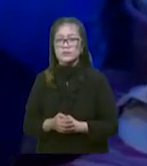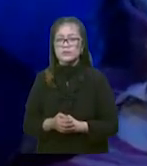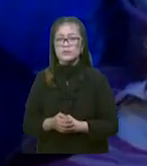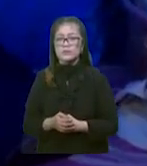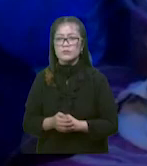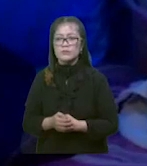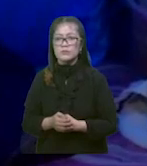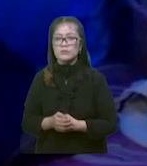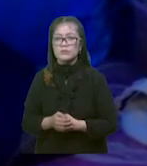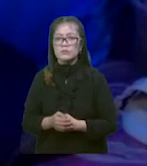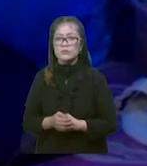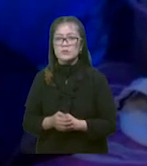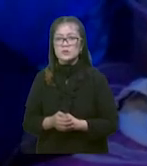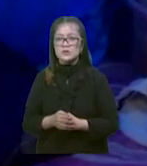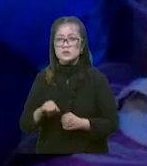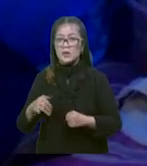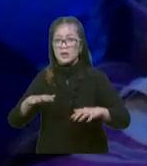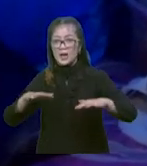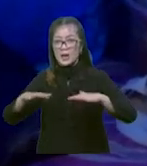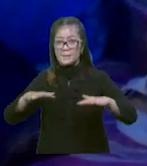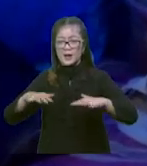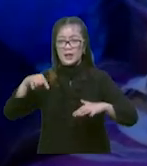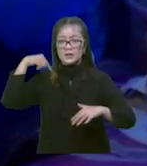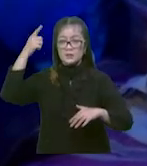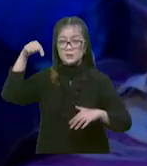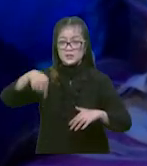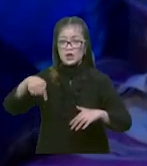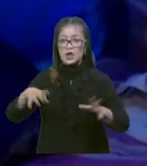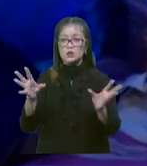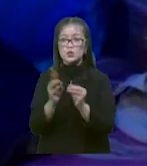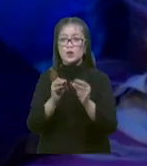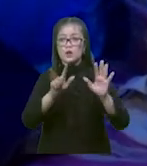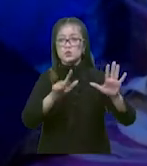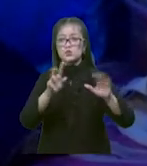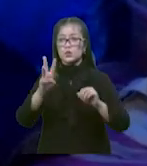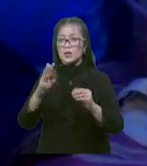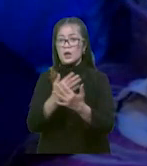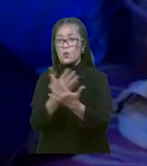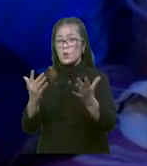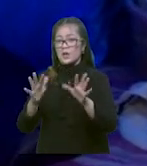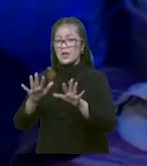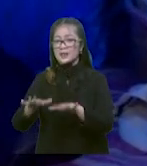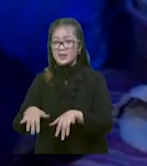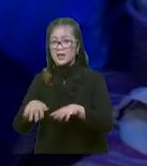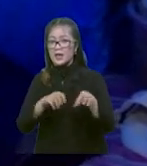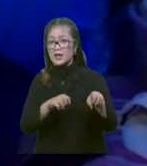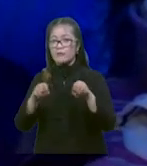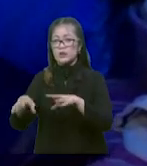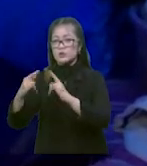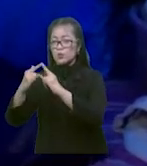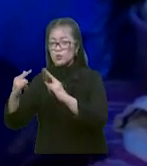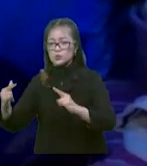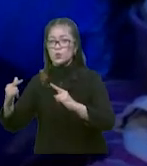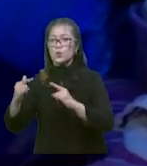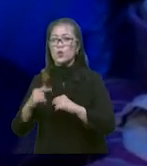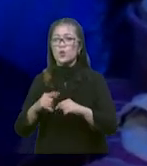Pemirsa, pasca terjadinya gempa, saat ini lebih dari 73 warga tinggal di pengungsian. Ironis, sebagian